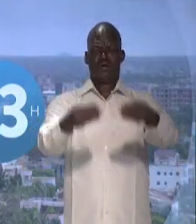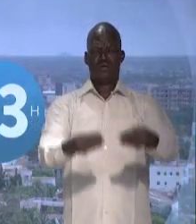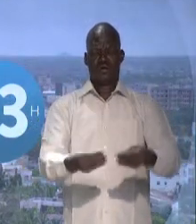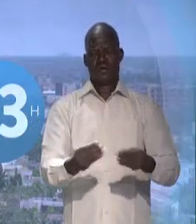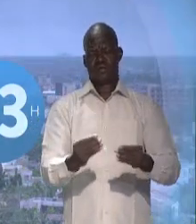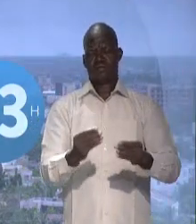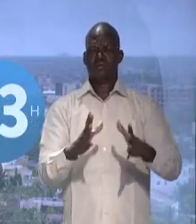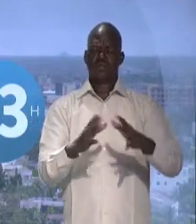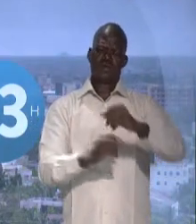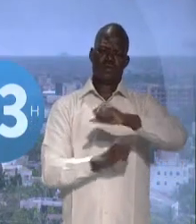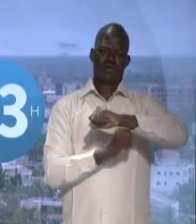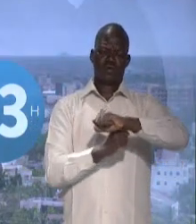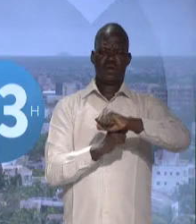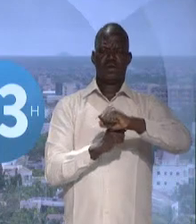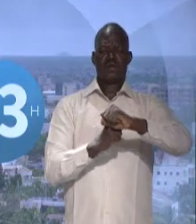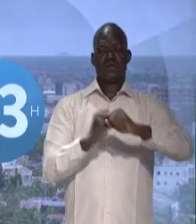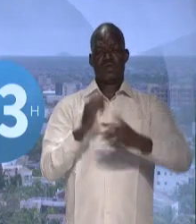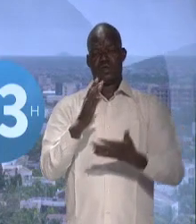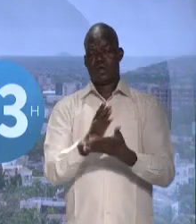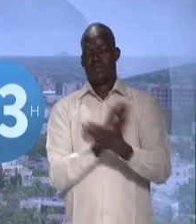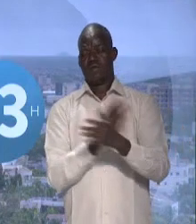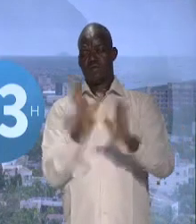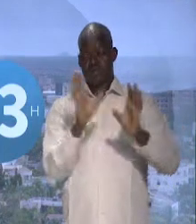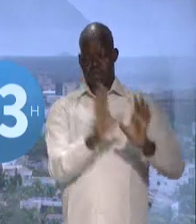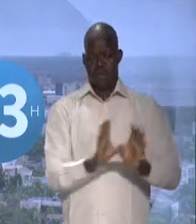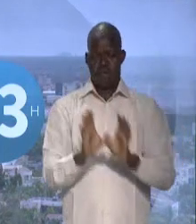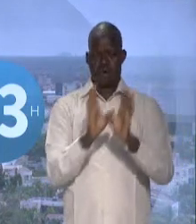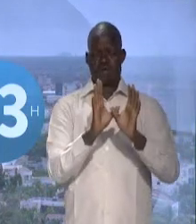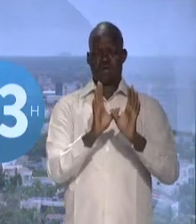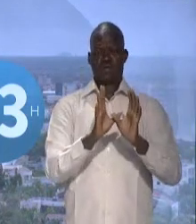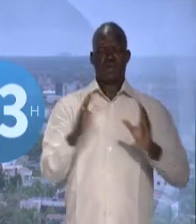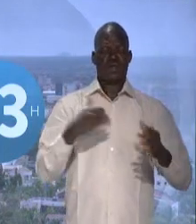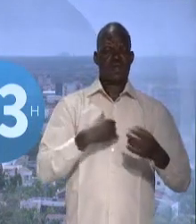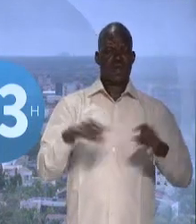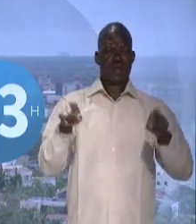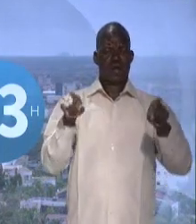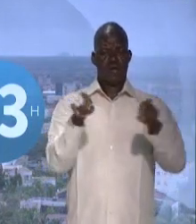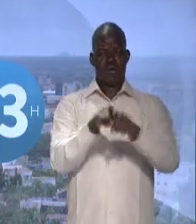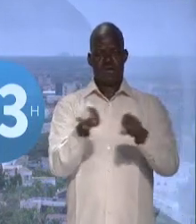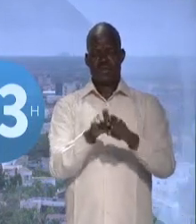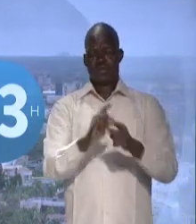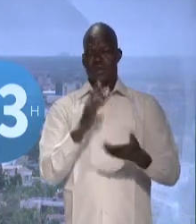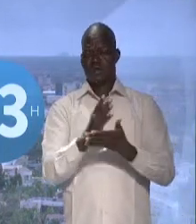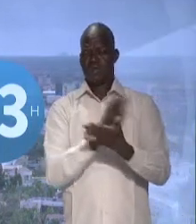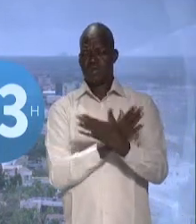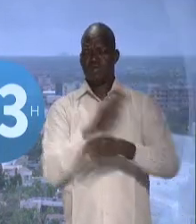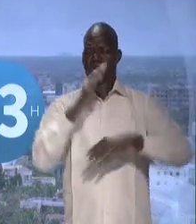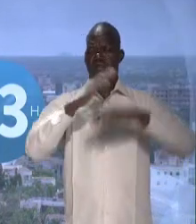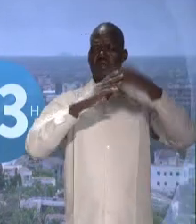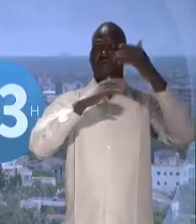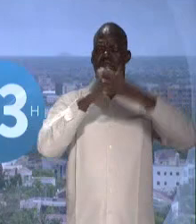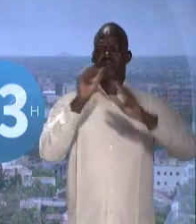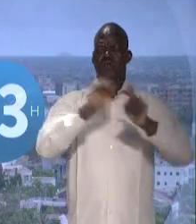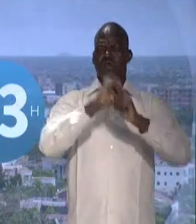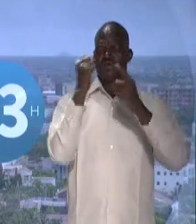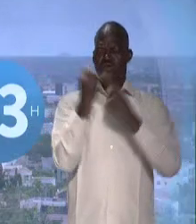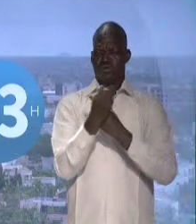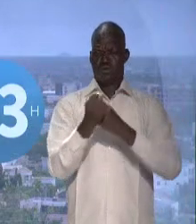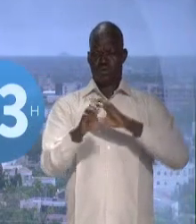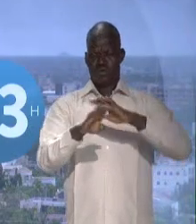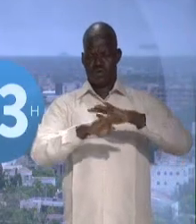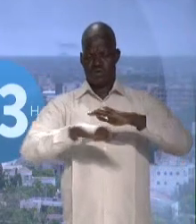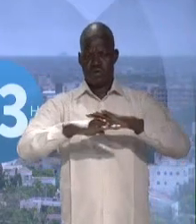la sécurité des populations et donc améliorer la collaboration. Il y a un pilier qui vise l'amélioration des infrastructures sociales de base.